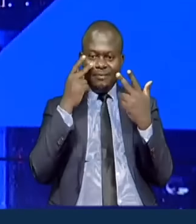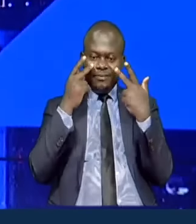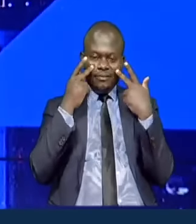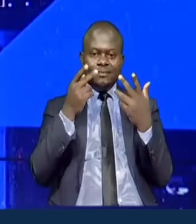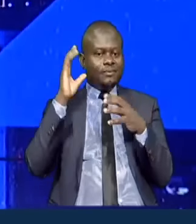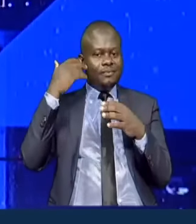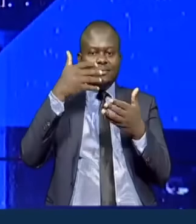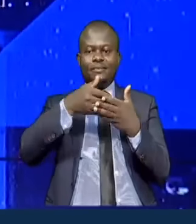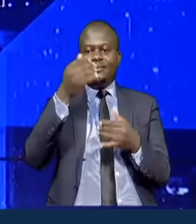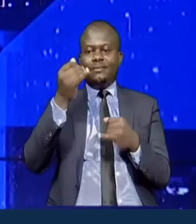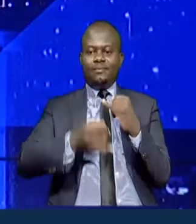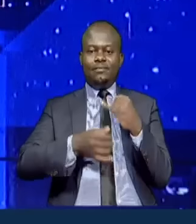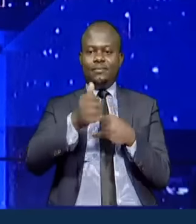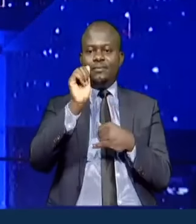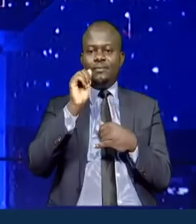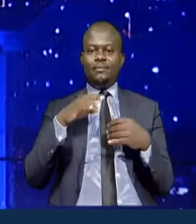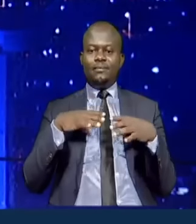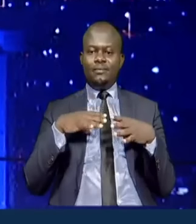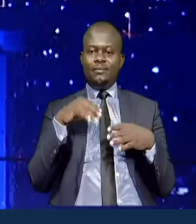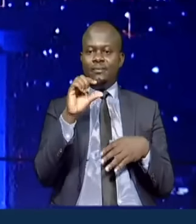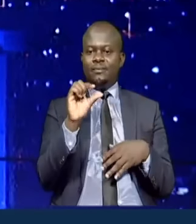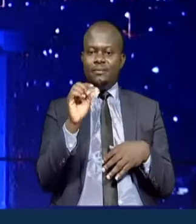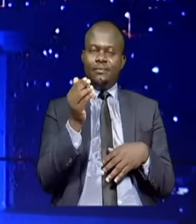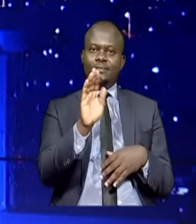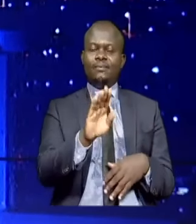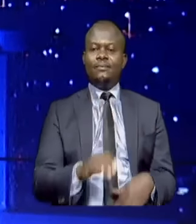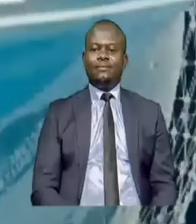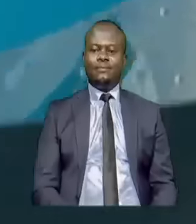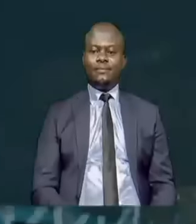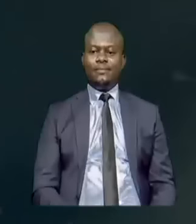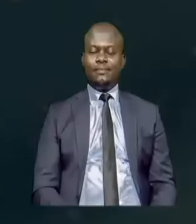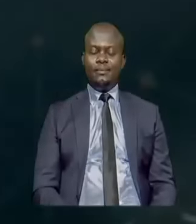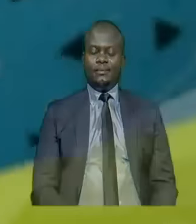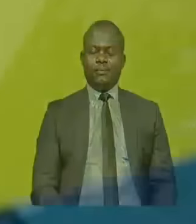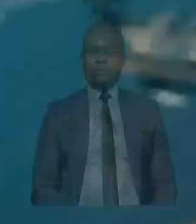makuru kugeza ku musozo wayo. Reka twitse gato mu kanya tugaruke.